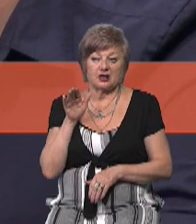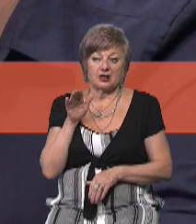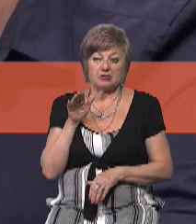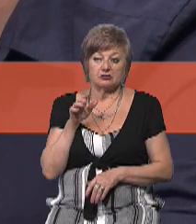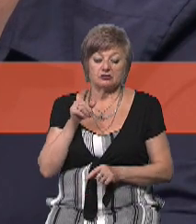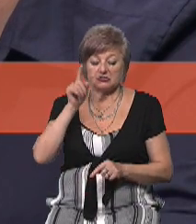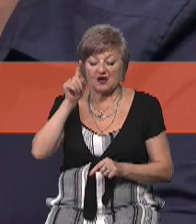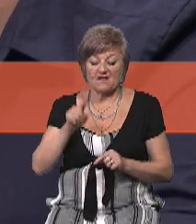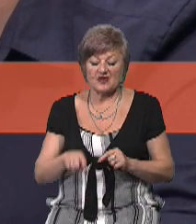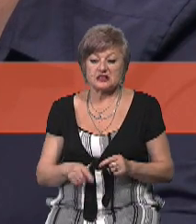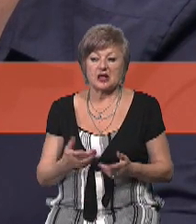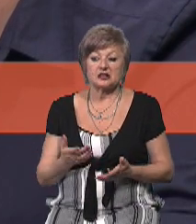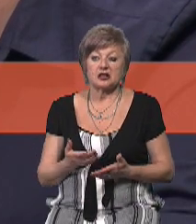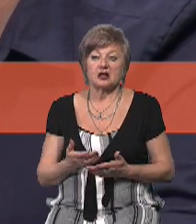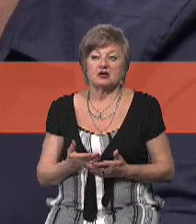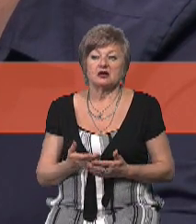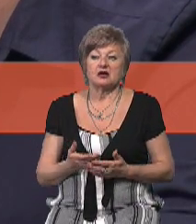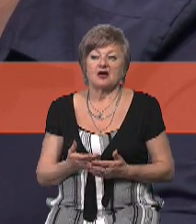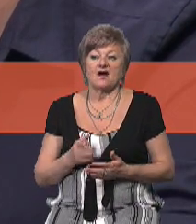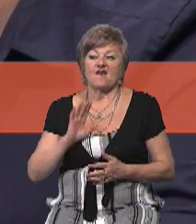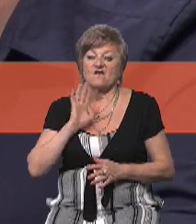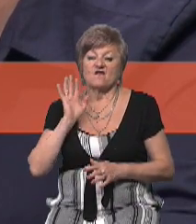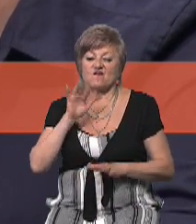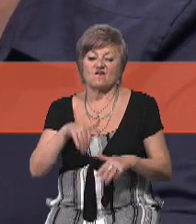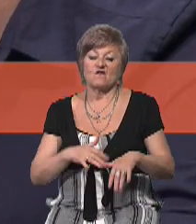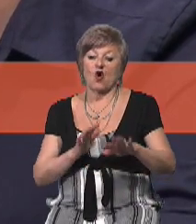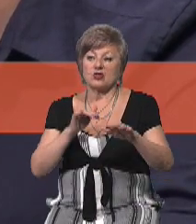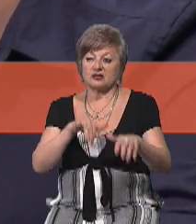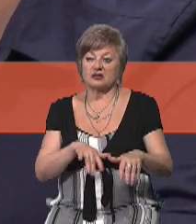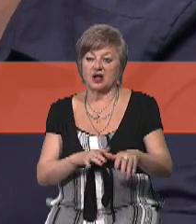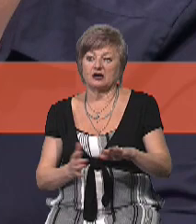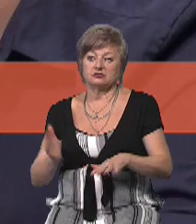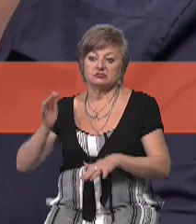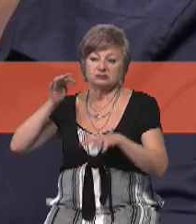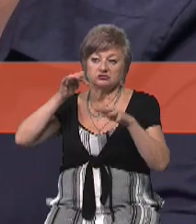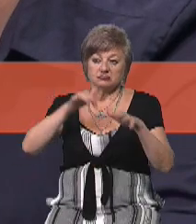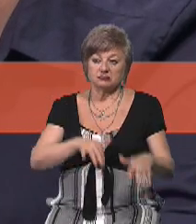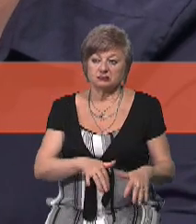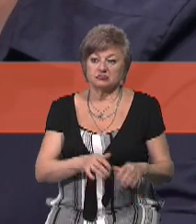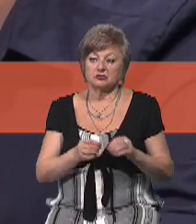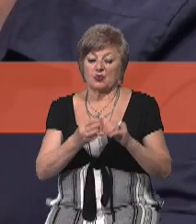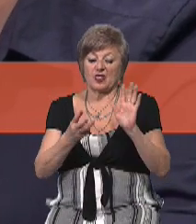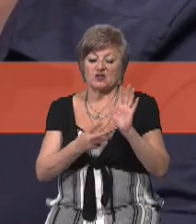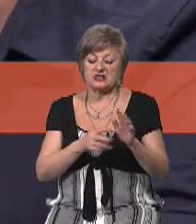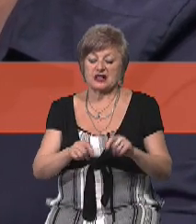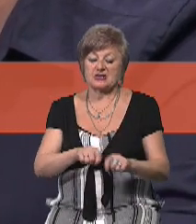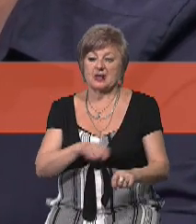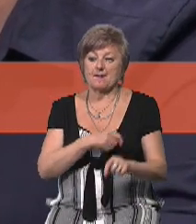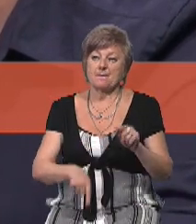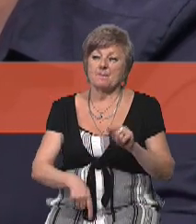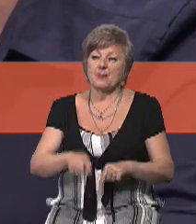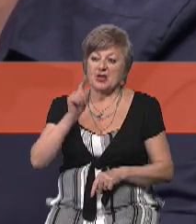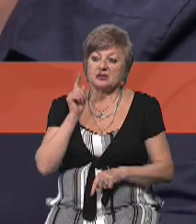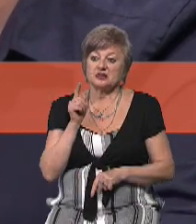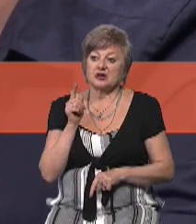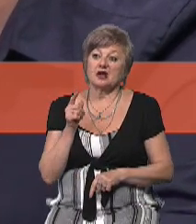висота відразу хвилі, яка була десь в районі там, 18 метрів, так? Розбивається